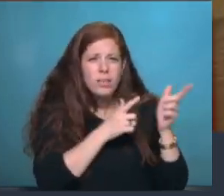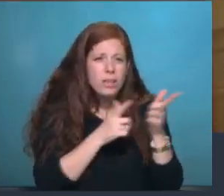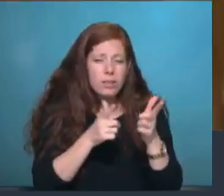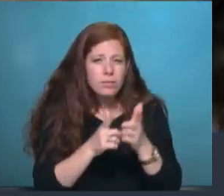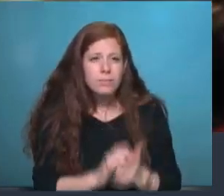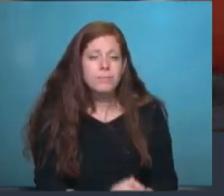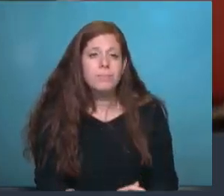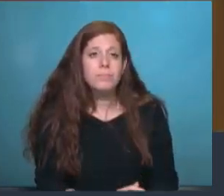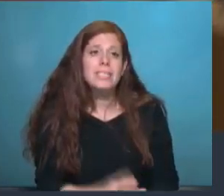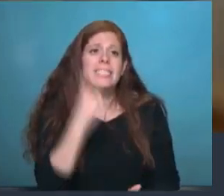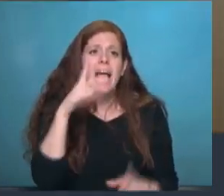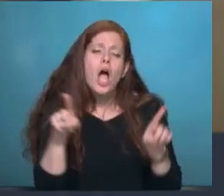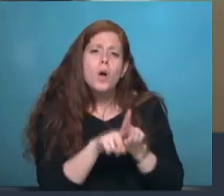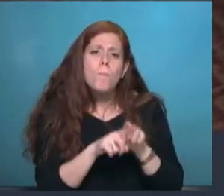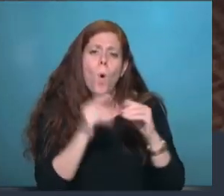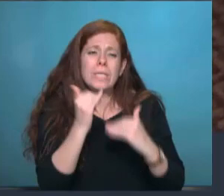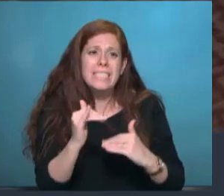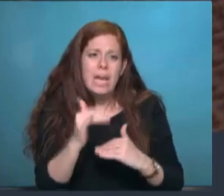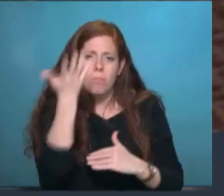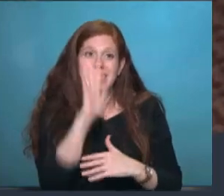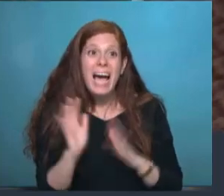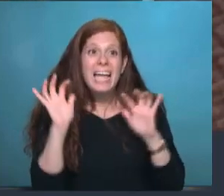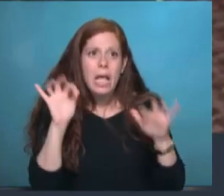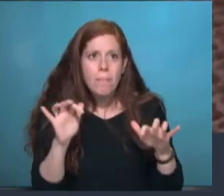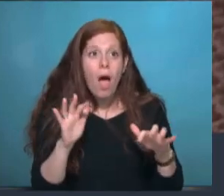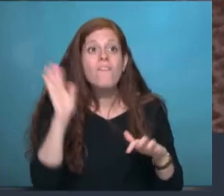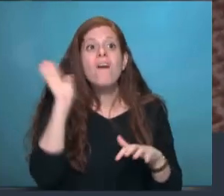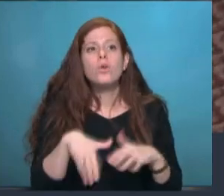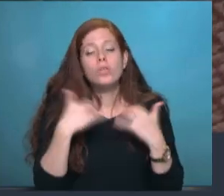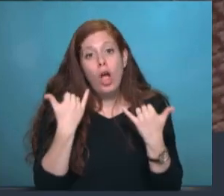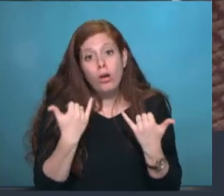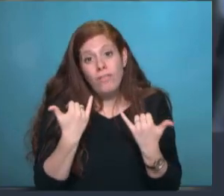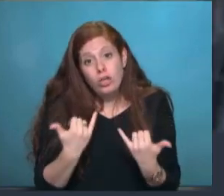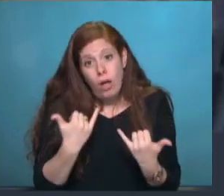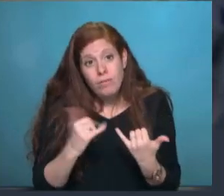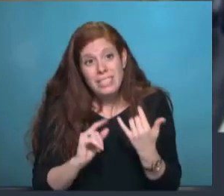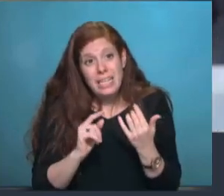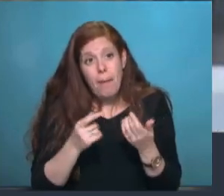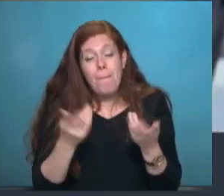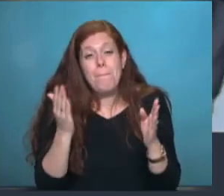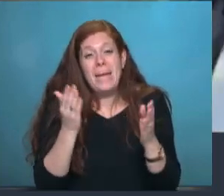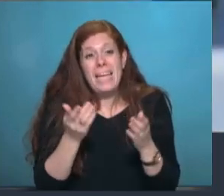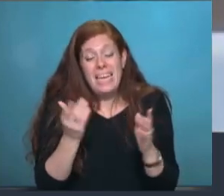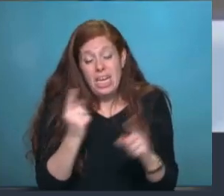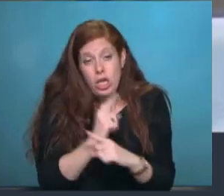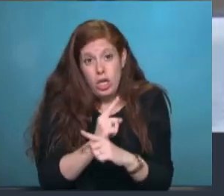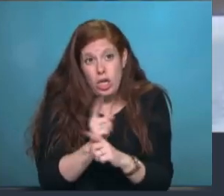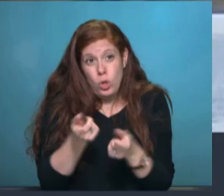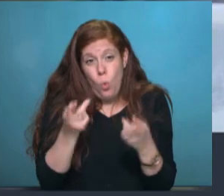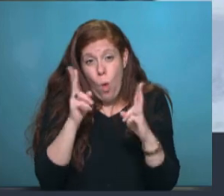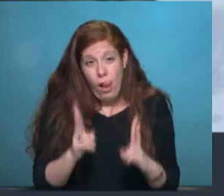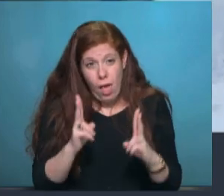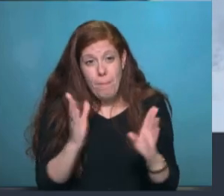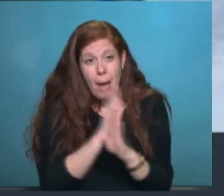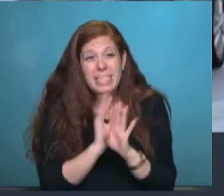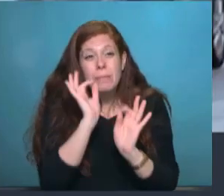זה נראה כמו צנה מתוך סרט אימה, ואף על פי שהפעם זה נגמר בניטרול המחבל, זה בדיוק מה שהתרחש רק לפני